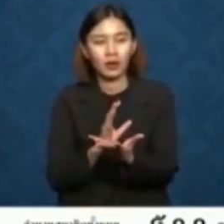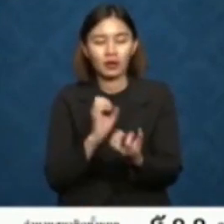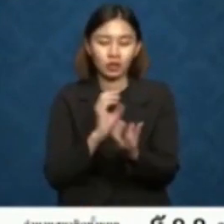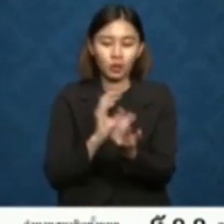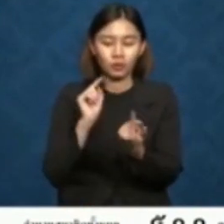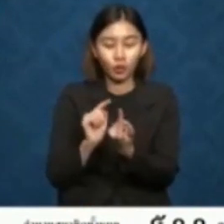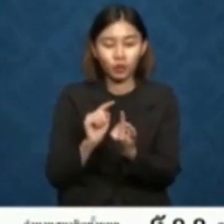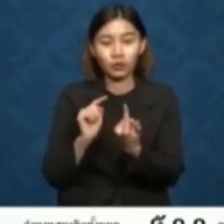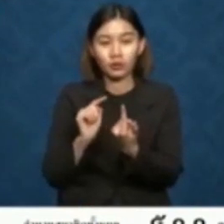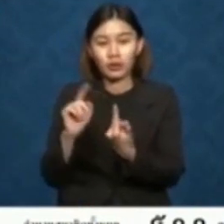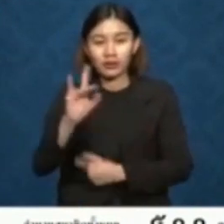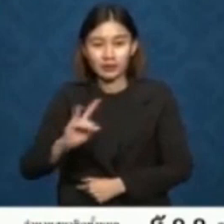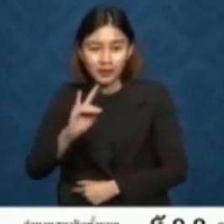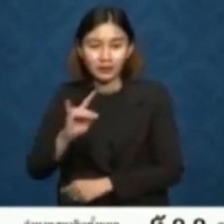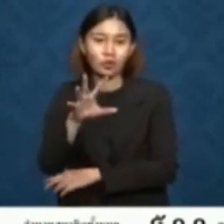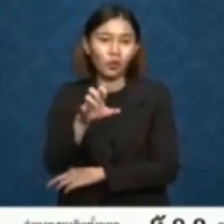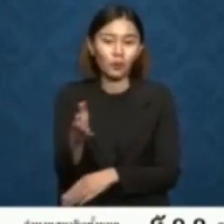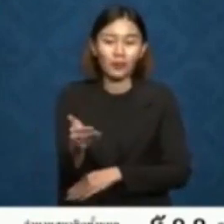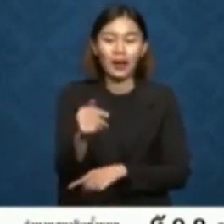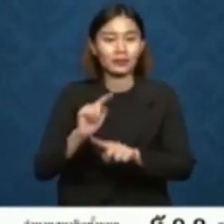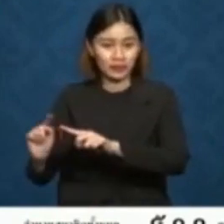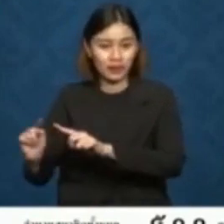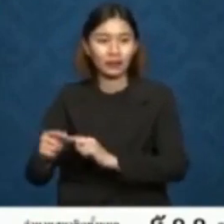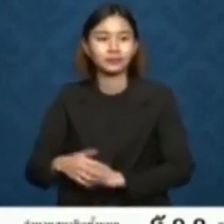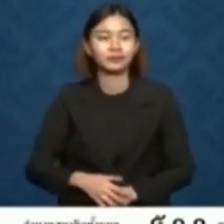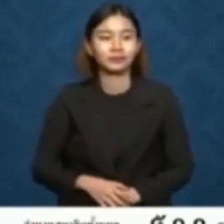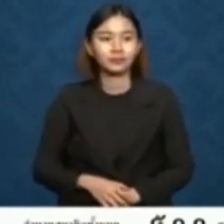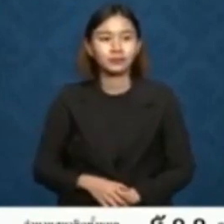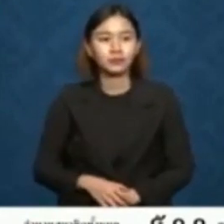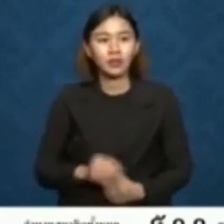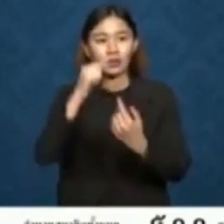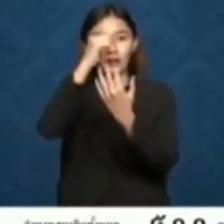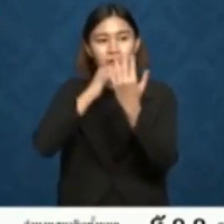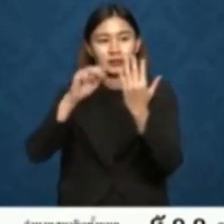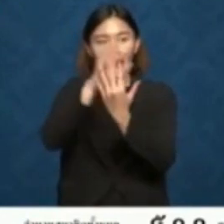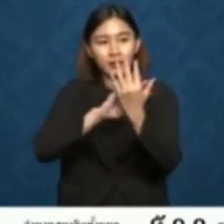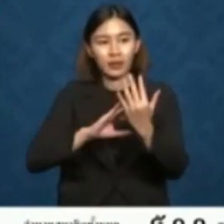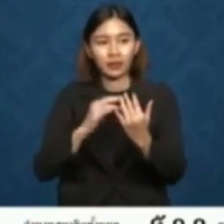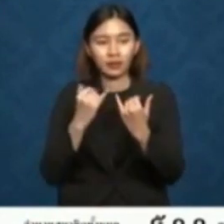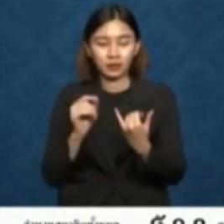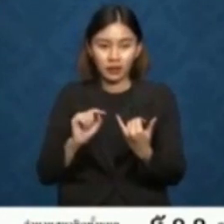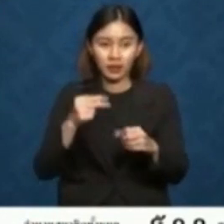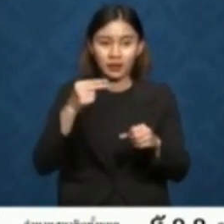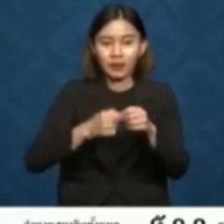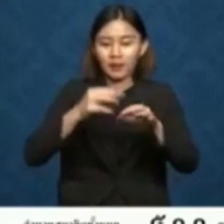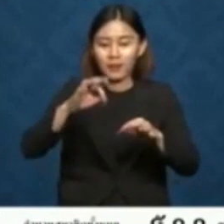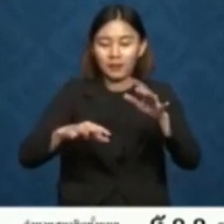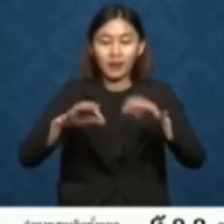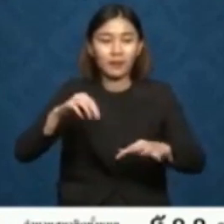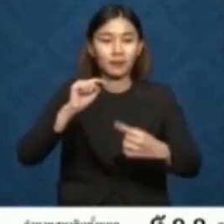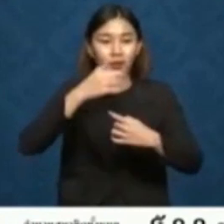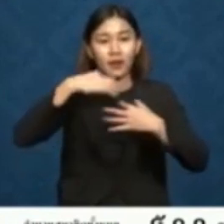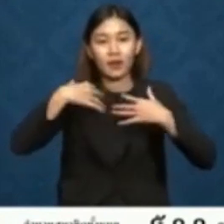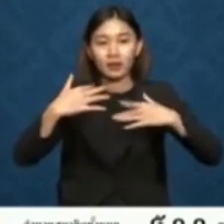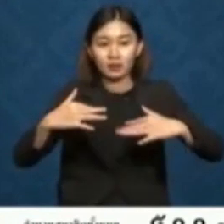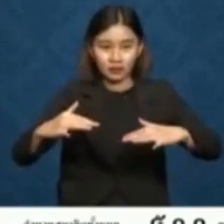ะครับเหลือรังต่อสิ่งมีชีวิตที่อาศัยอยู่ในทะเลครับสำหรับในประเทศไทยครับการรั่วไหล